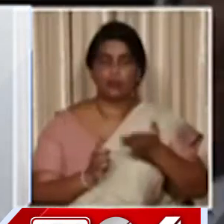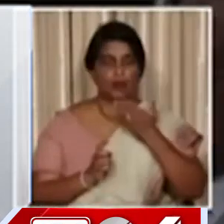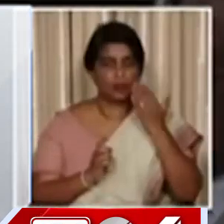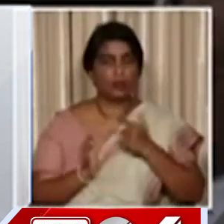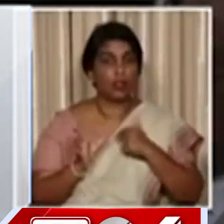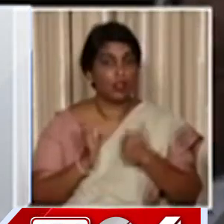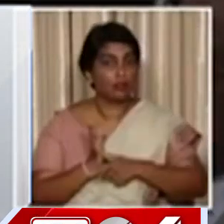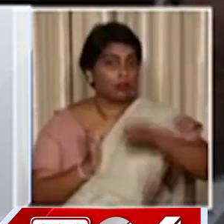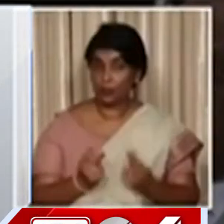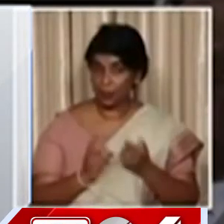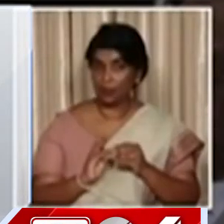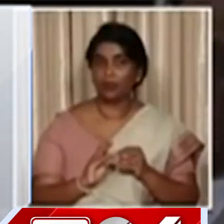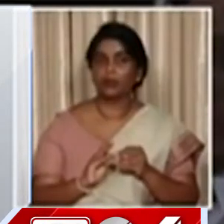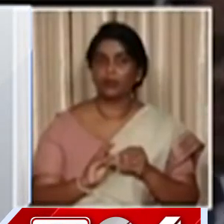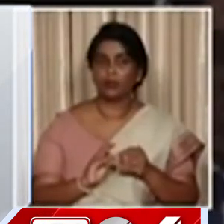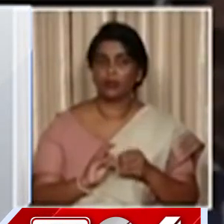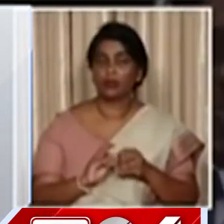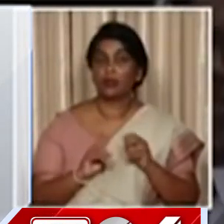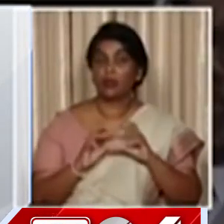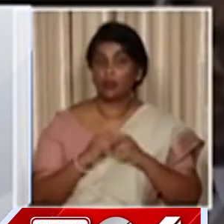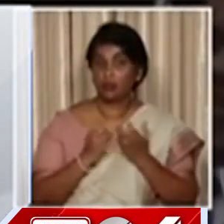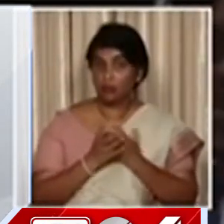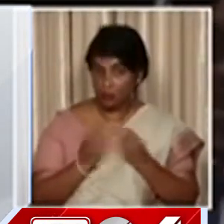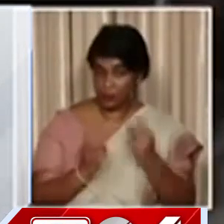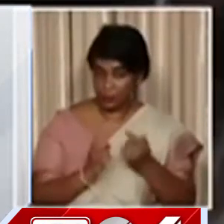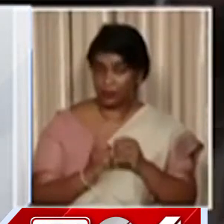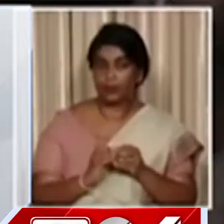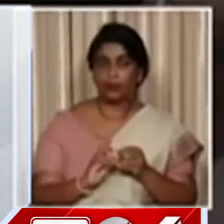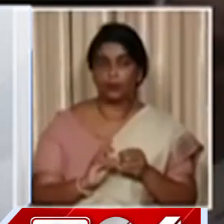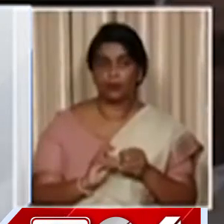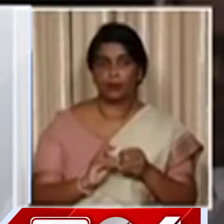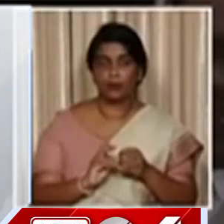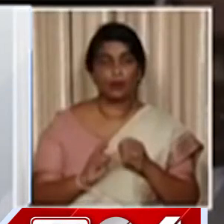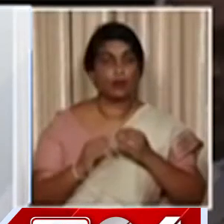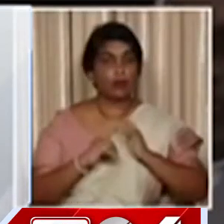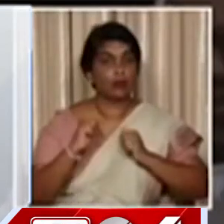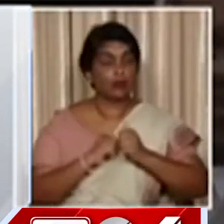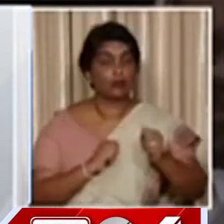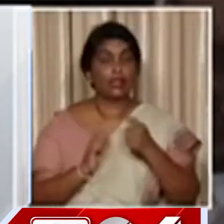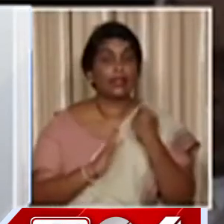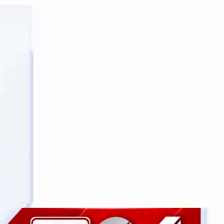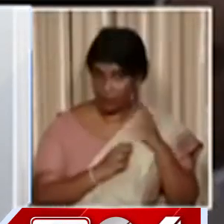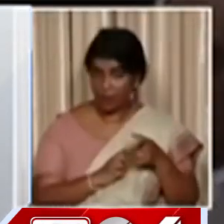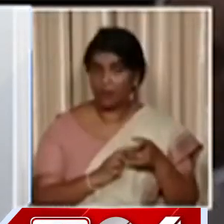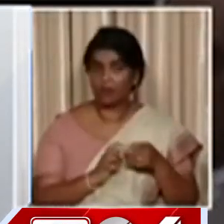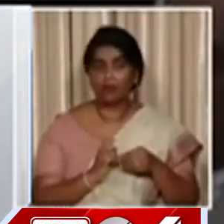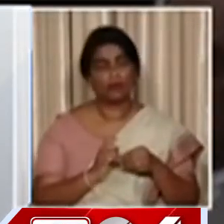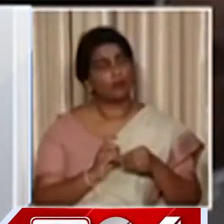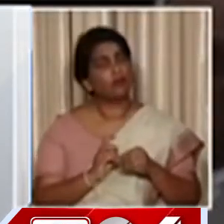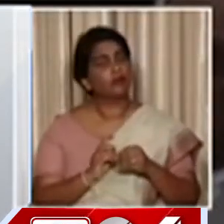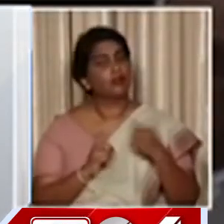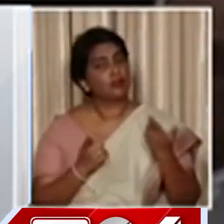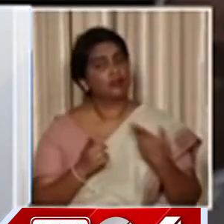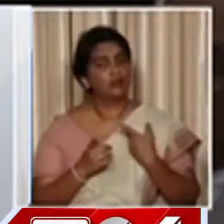පනත් සම්මත කර සැනින් ඒකට විසඳුම් ලැබෙනවද කියන එක තමයි තියෙන ප්‍රශ්නේ. ඒක ක්‍රියාත්මක කරන්න තියෙන මොකද්ද නීතිමය බැඳියාව? එහෙම නැත්නම් අපි මේ